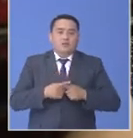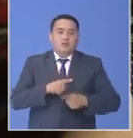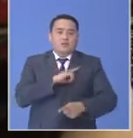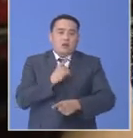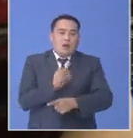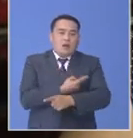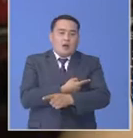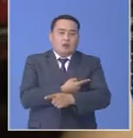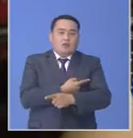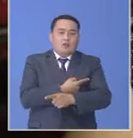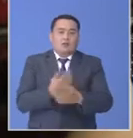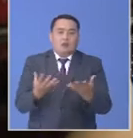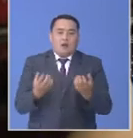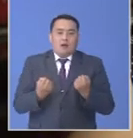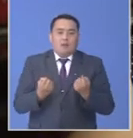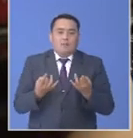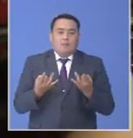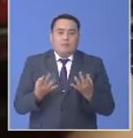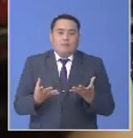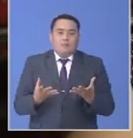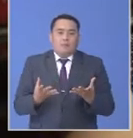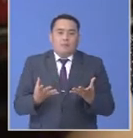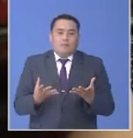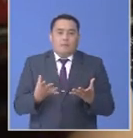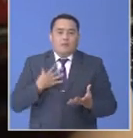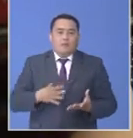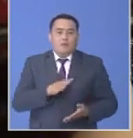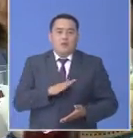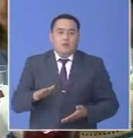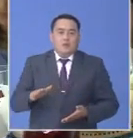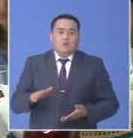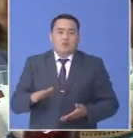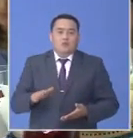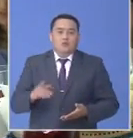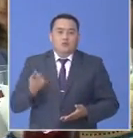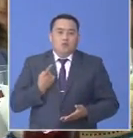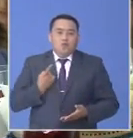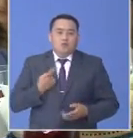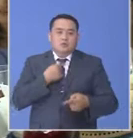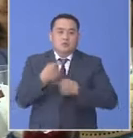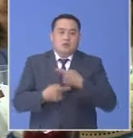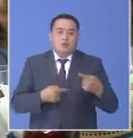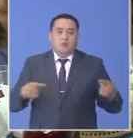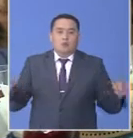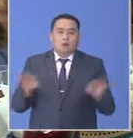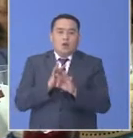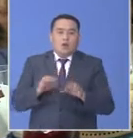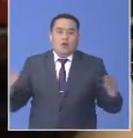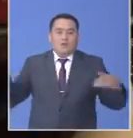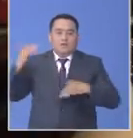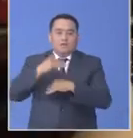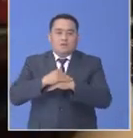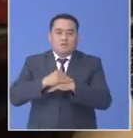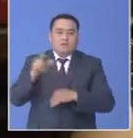энергией, что мы просто-напросто с нетерпением ждем, когда будет следующий музыкальный вечер.